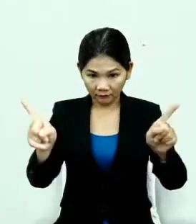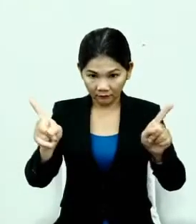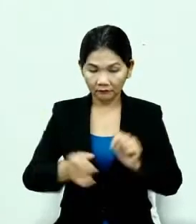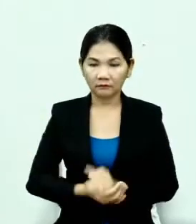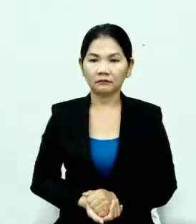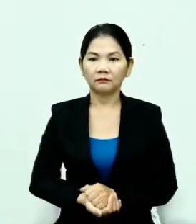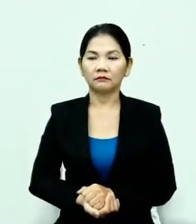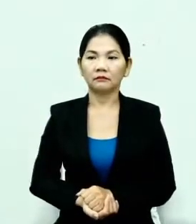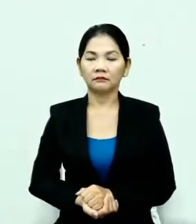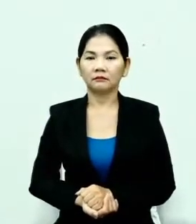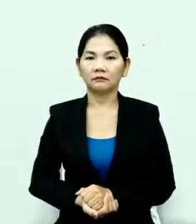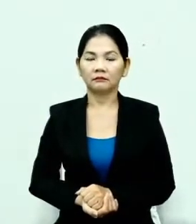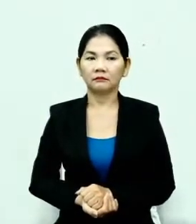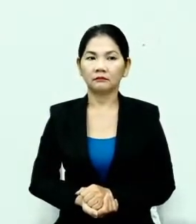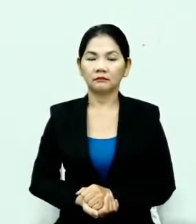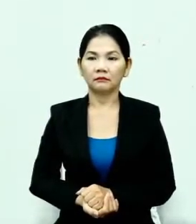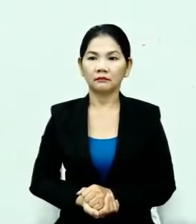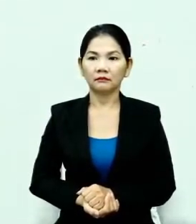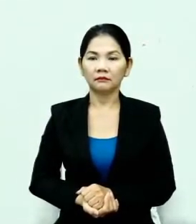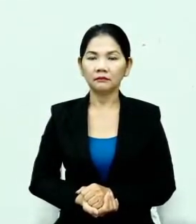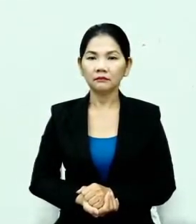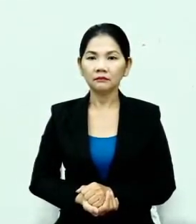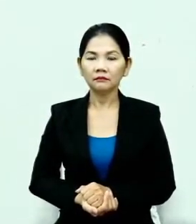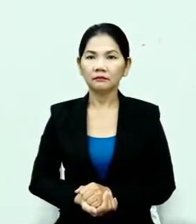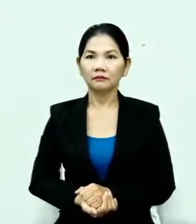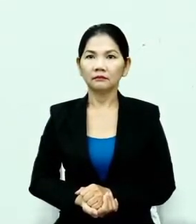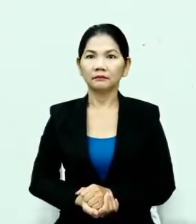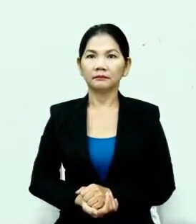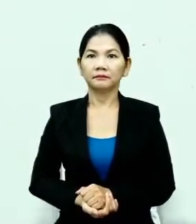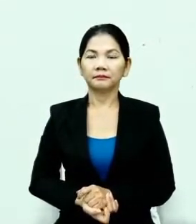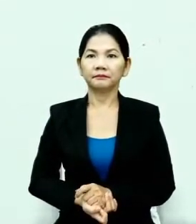đài cha ta rập chỉ muối nè kêu từng ở khnì